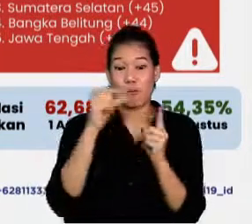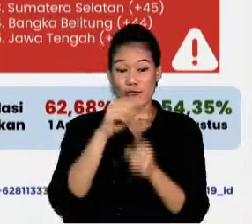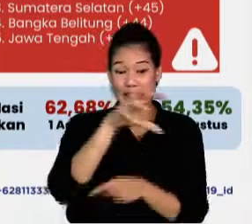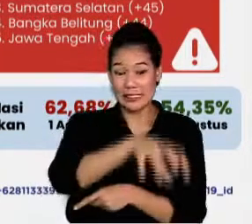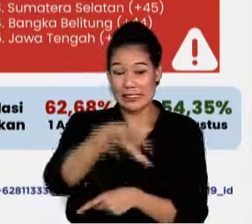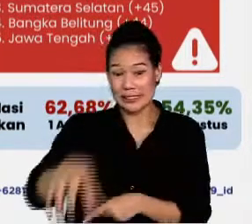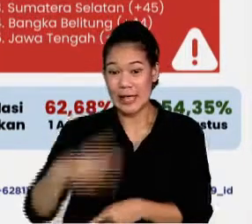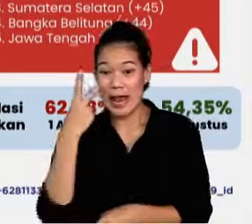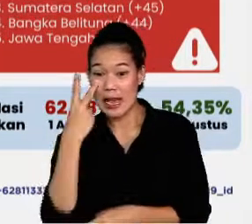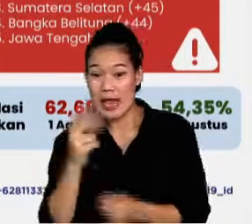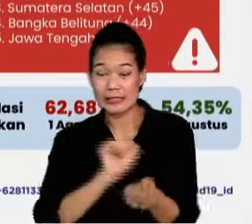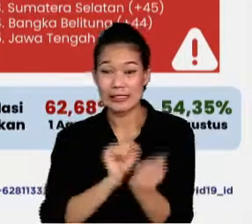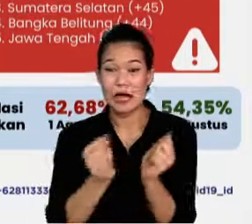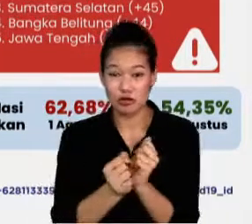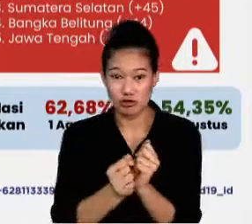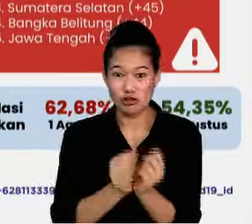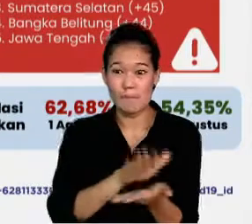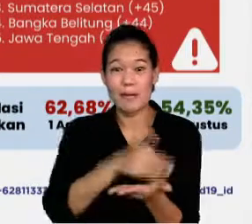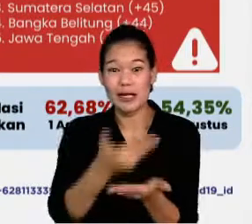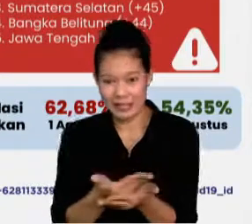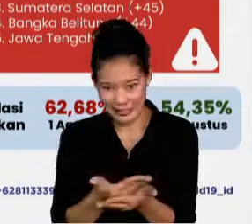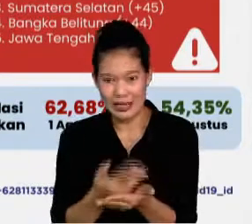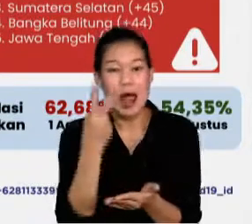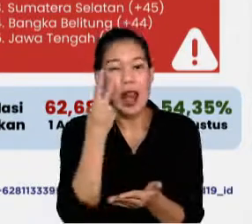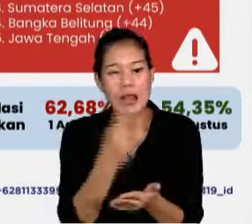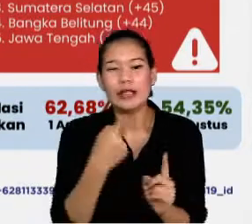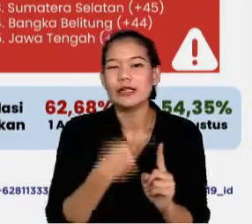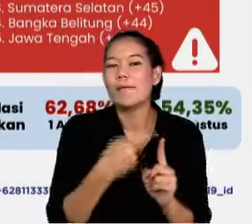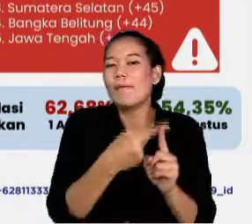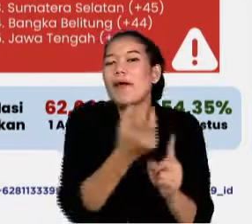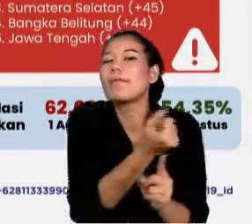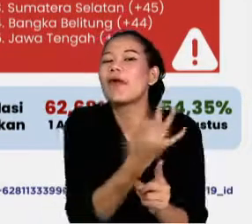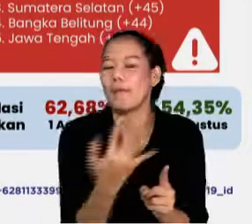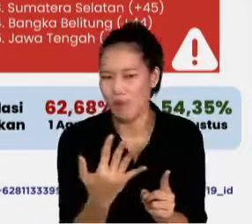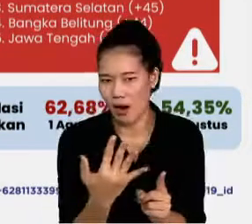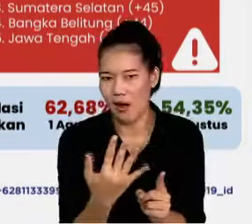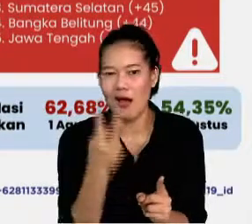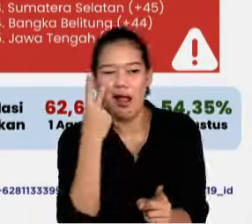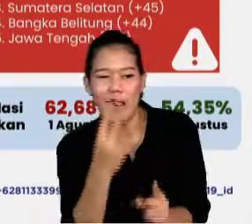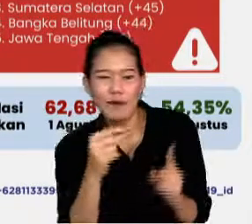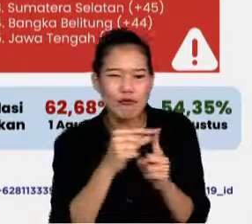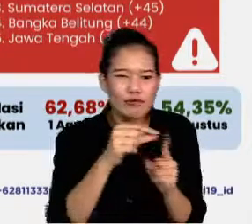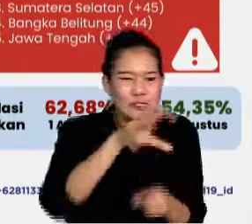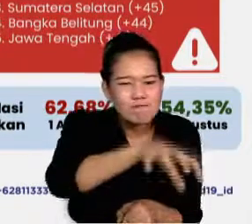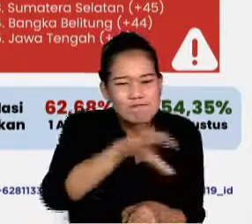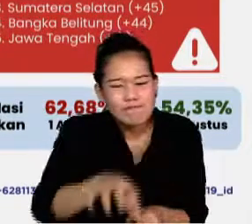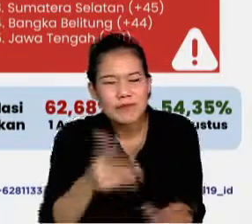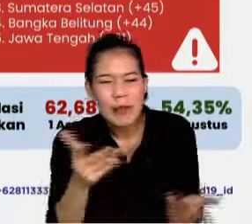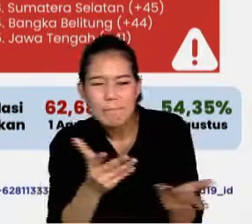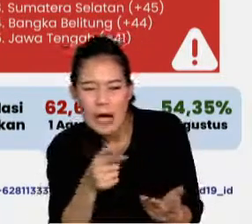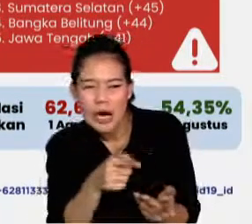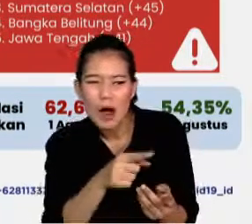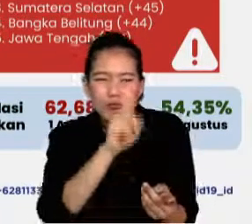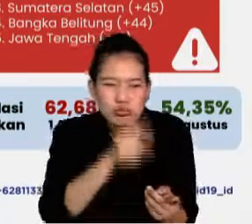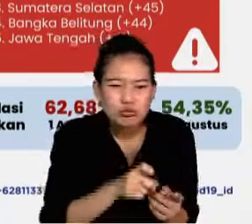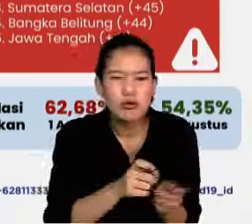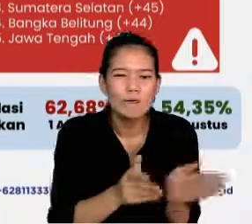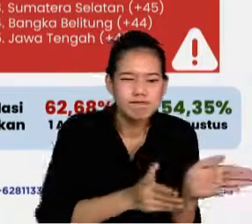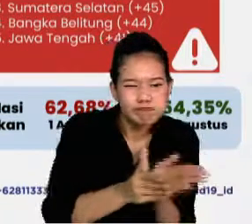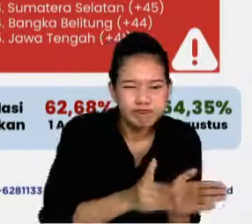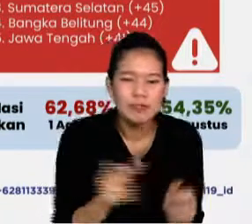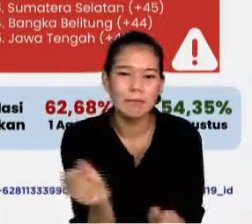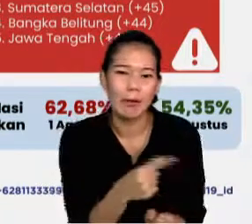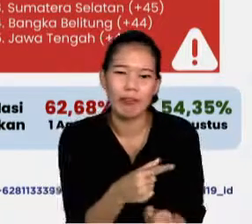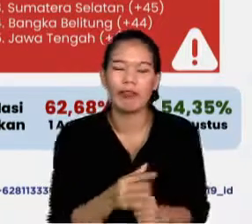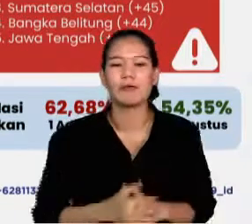provinsi bisa melihat angka kenaikannya agar bisa menilai Provinsi mana yang perlu segera ditangani karena kenaikan